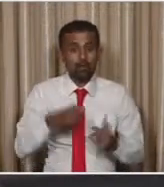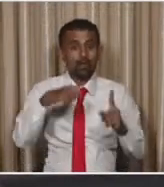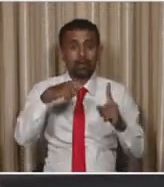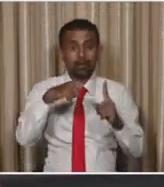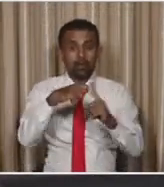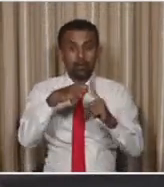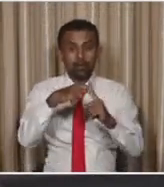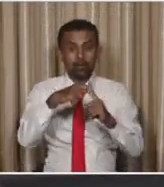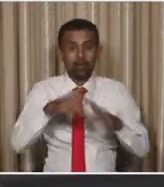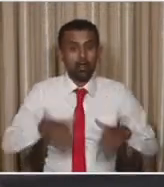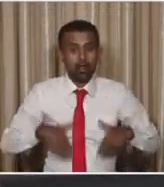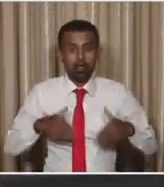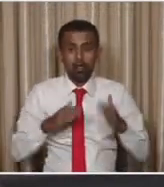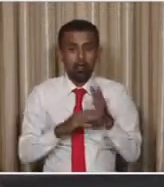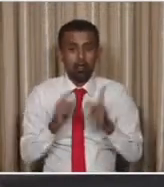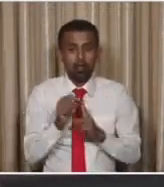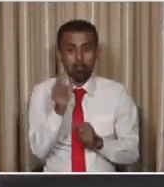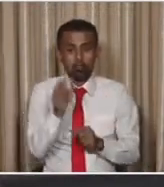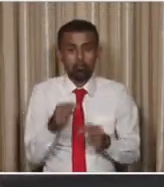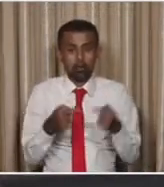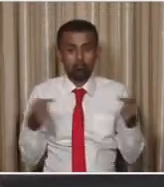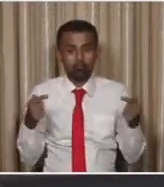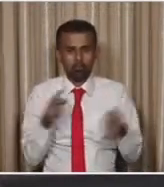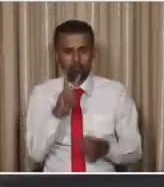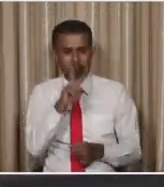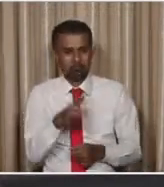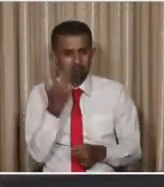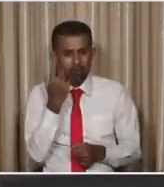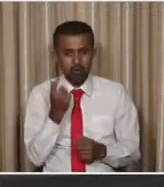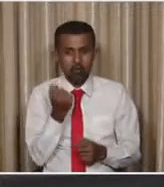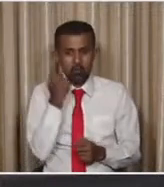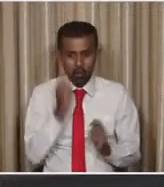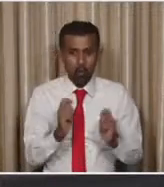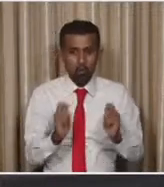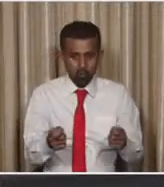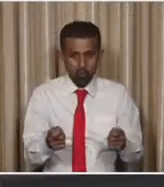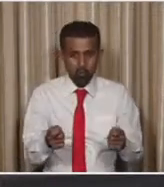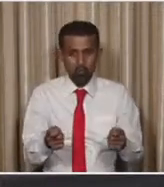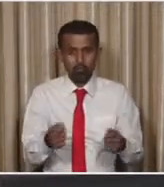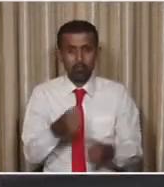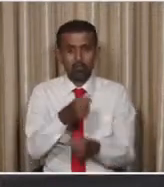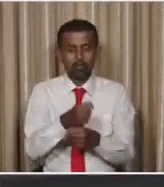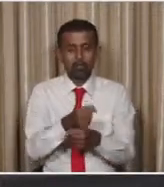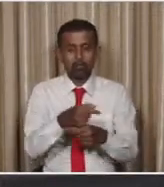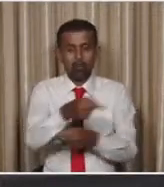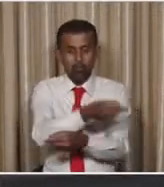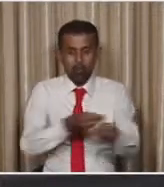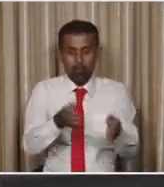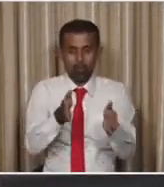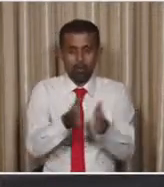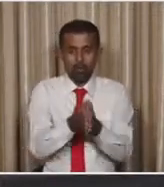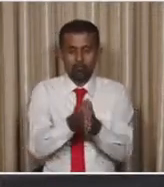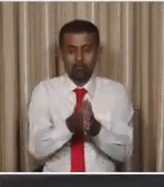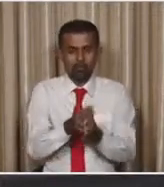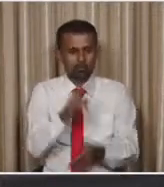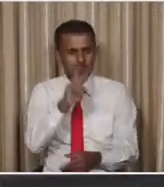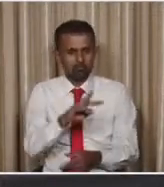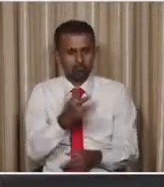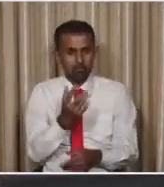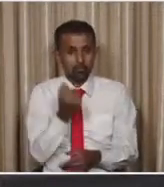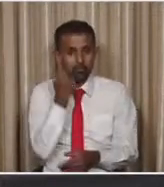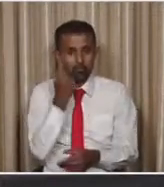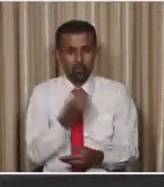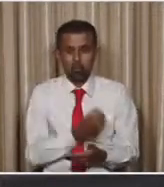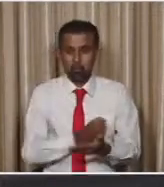රමුක්වැල්ල සෞඛ්‍ය ඇමතිවරයාට එරෙහිව අපි විශ්වාසභංග යෝජනාවක් ගෙනාවා. හැබැයි ආණ්ඩු පක්ෂය එකතු වෙලා ඒ විශ්වාසභංග